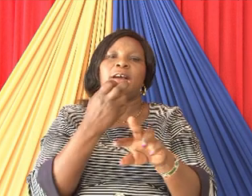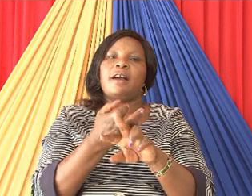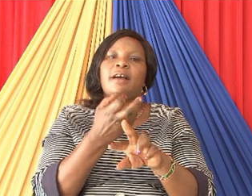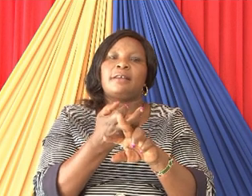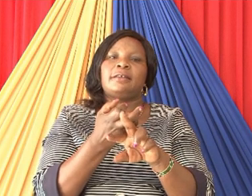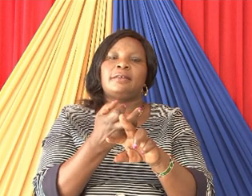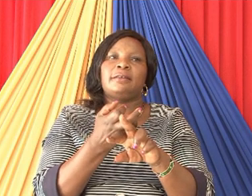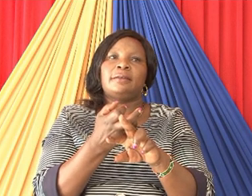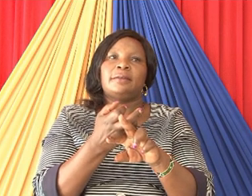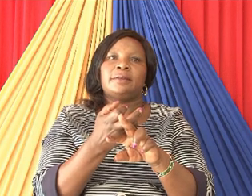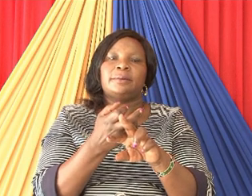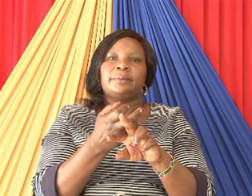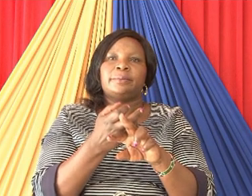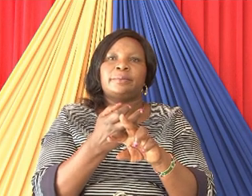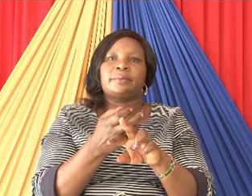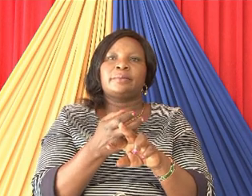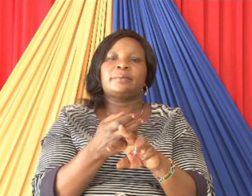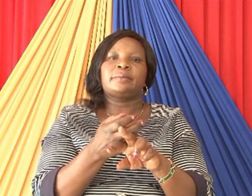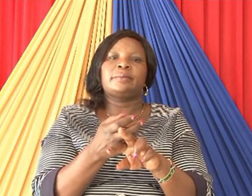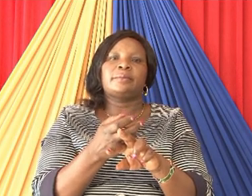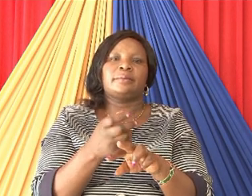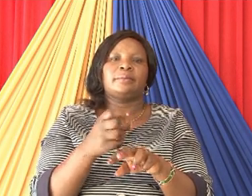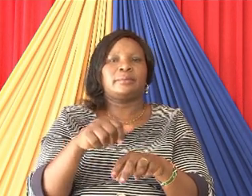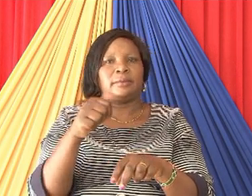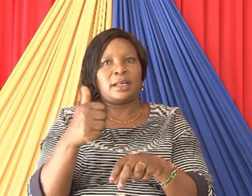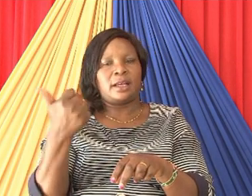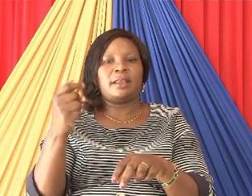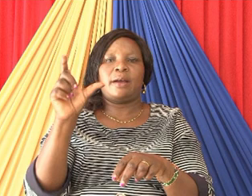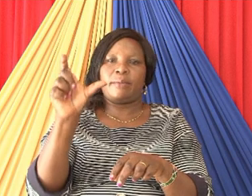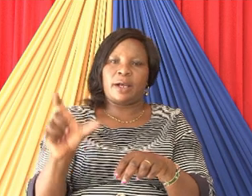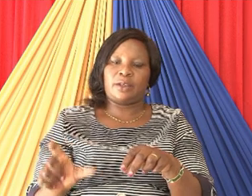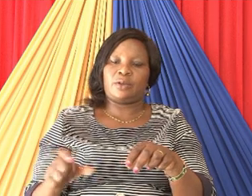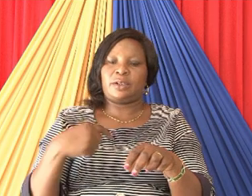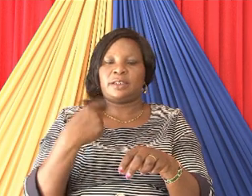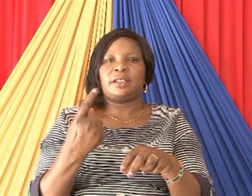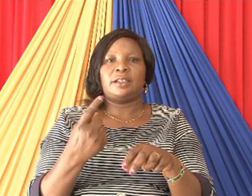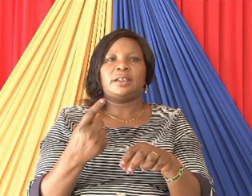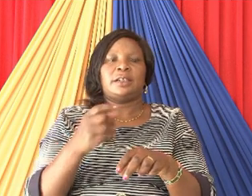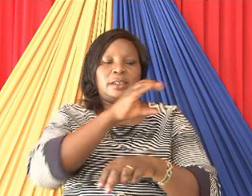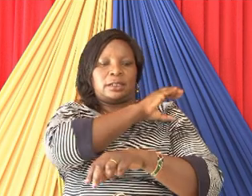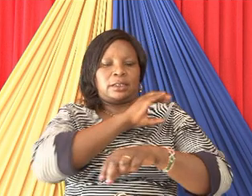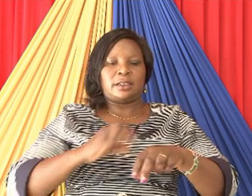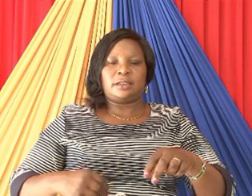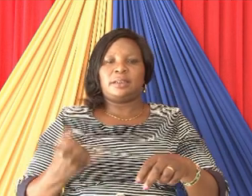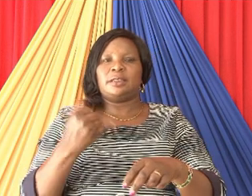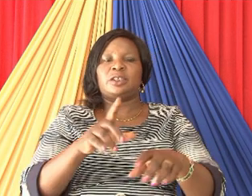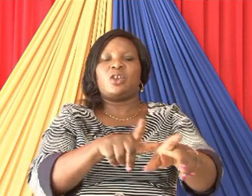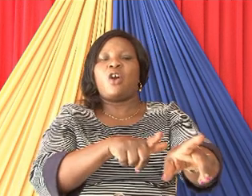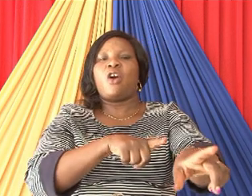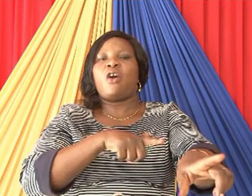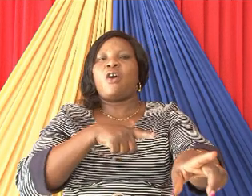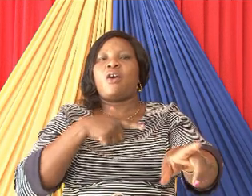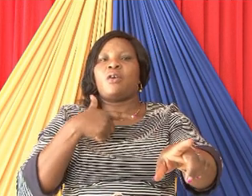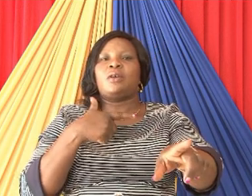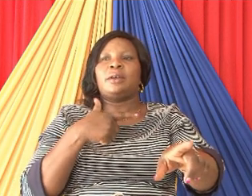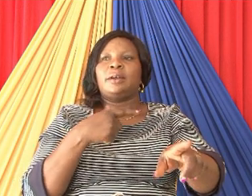mtu alisema kwamba Ukristo katika Afrika is very long, ni Ukristo mrefu sana,